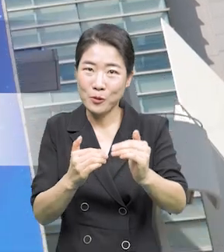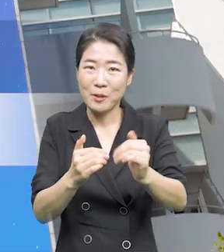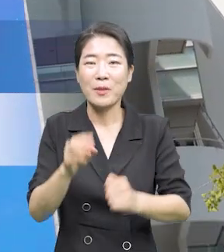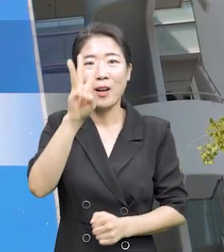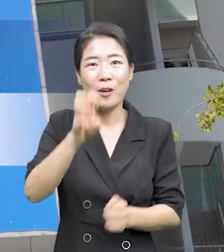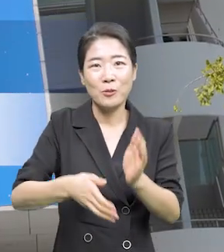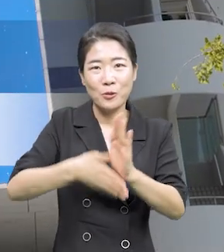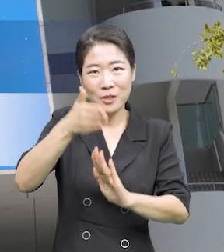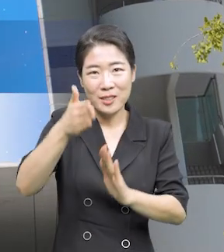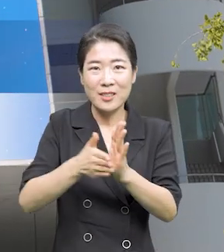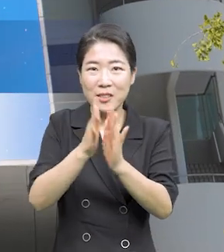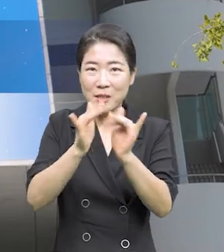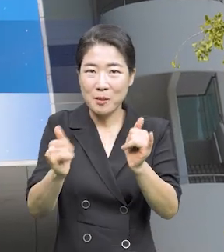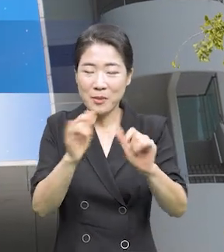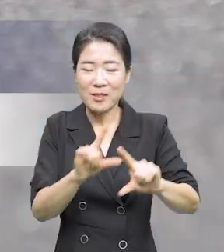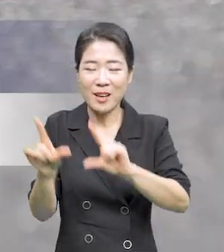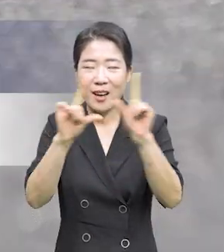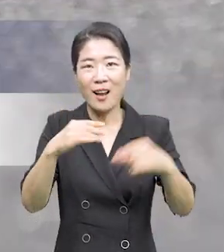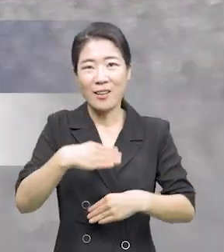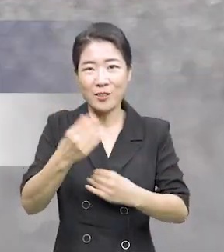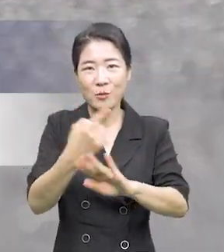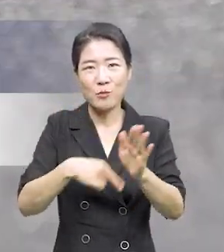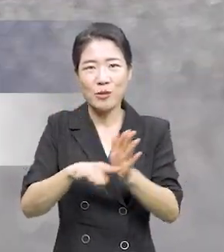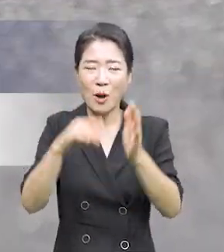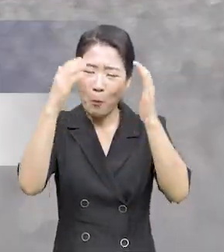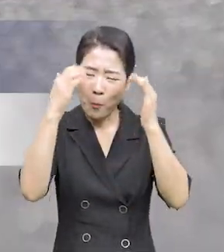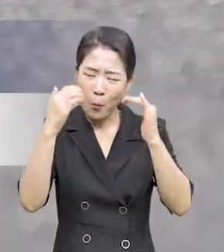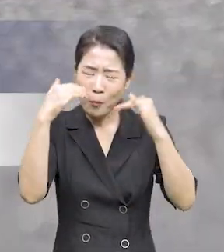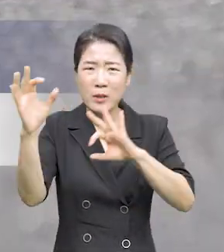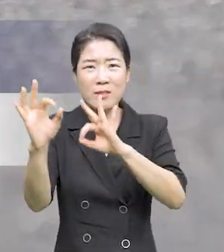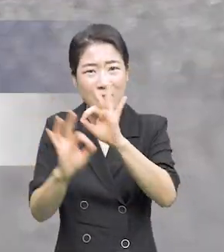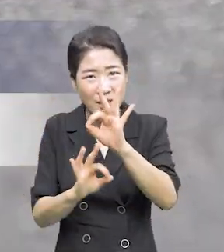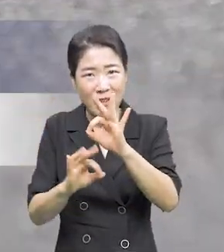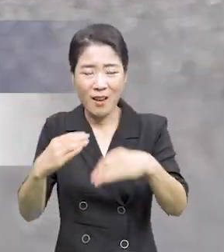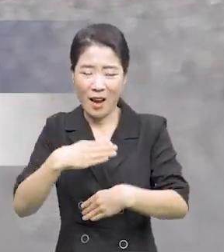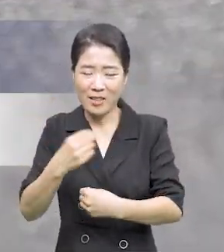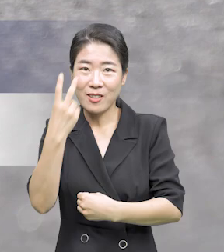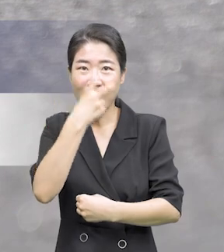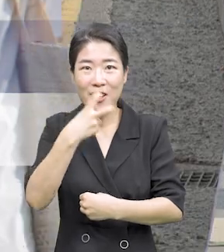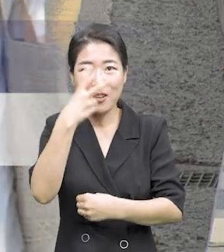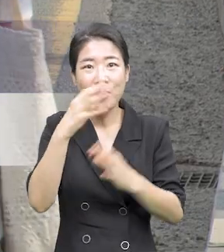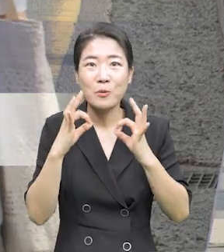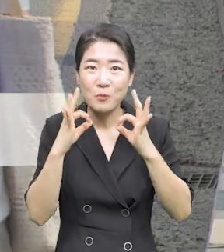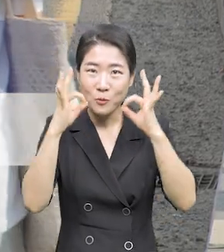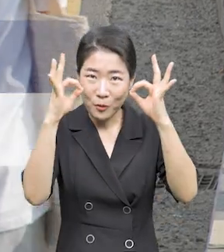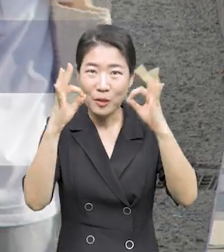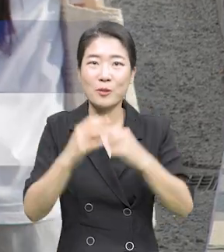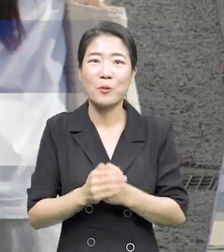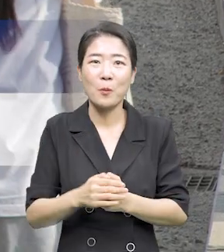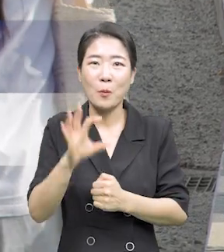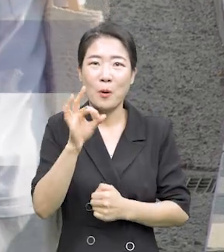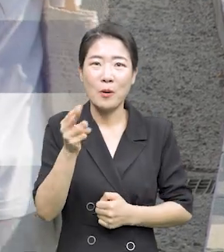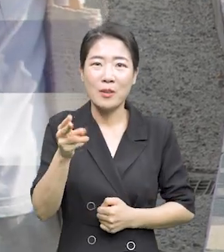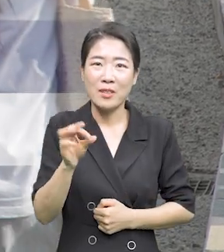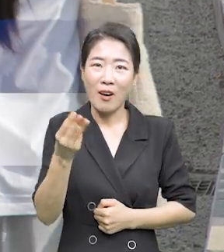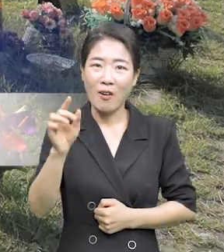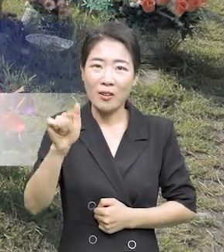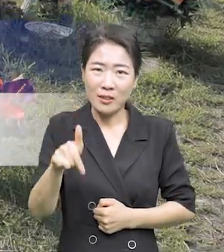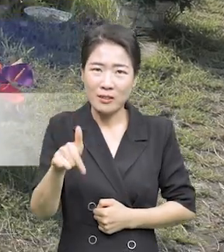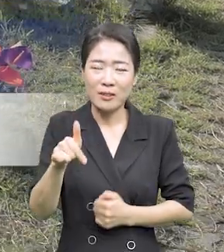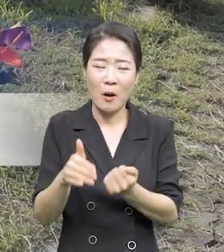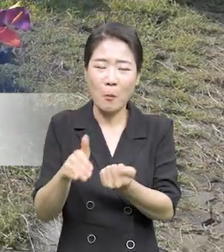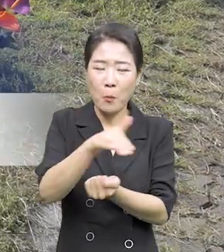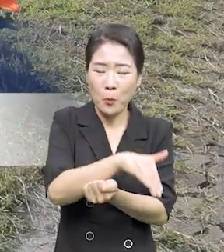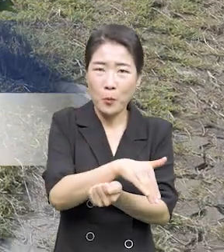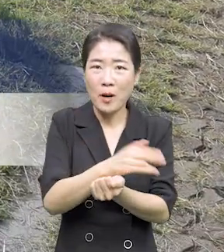광주시는 시민생활안정을 위해 폭염 등 각종 재난과 안전관리에 만전을 기하고 영락공원 경유 시내버스 연장